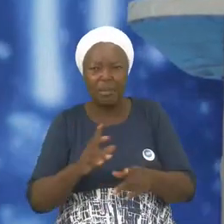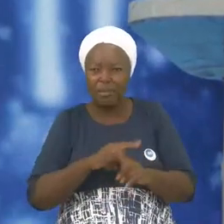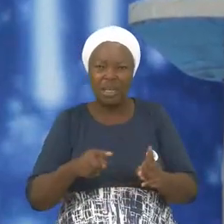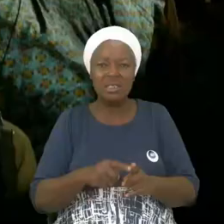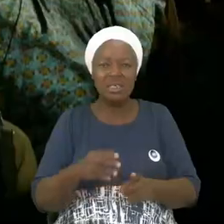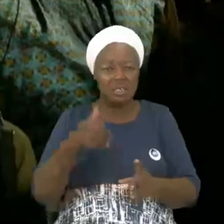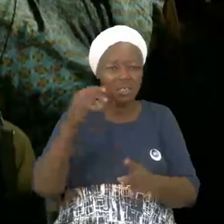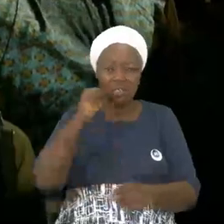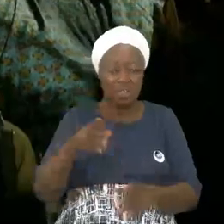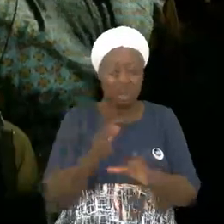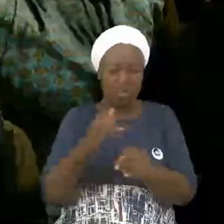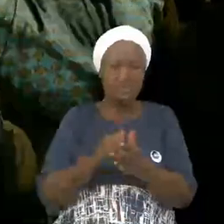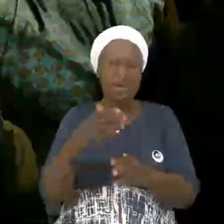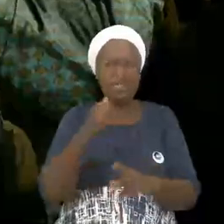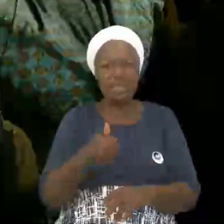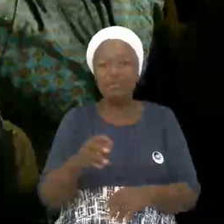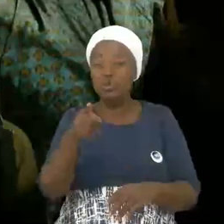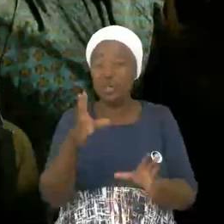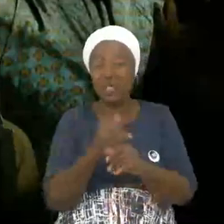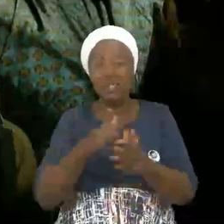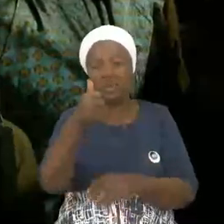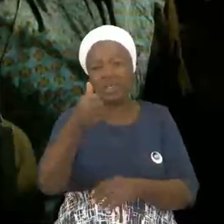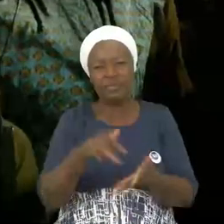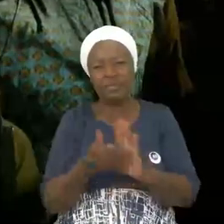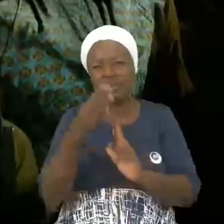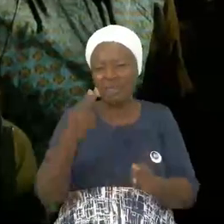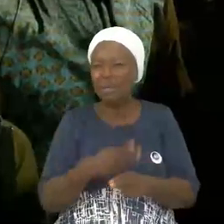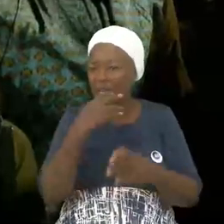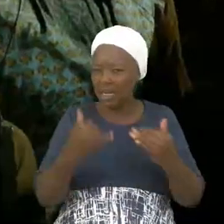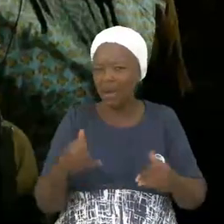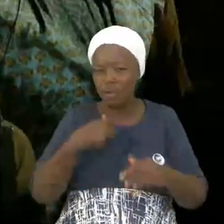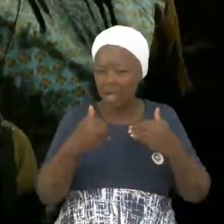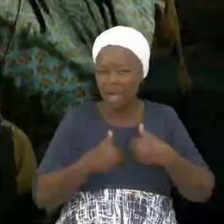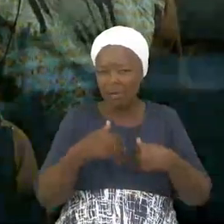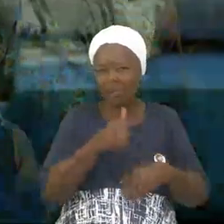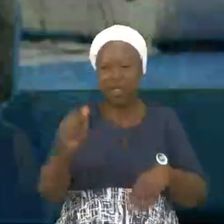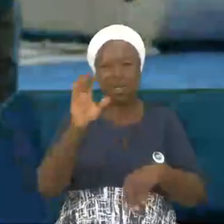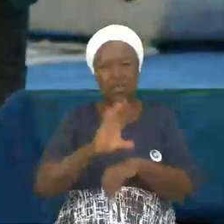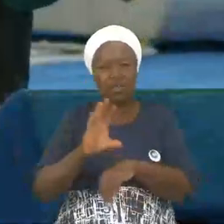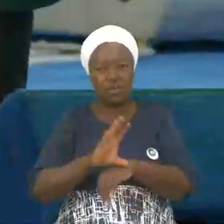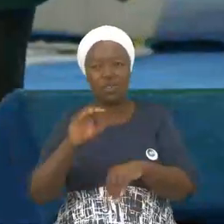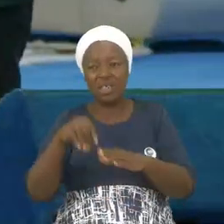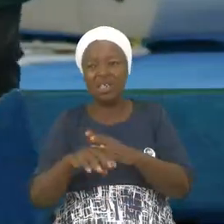Mais elle a eu toute seule. Tu vas recevoir ça aussi tout seul là-bas.